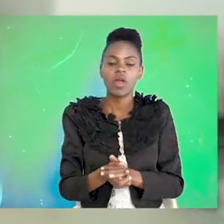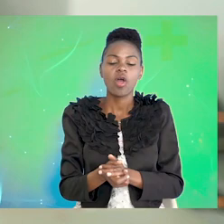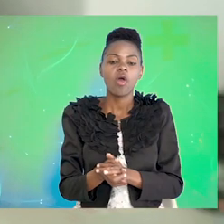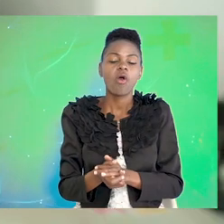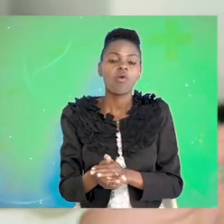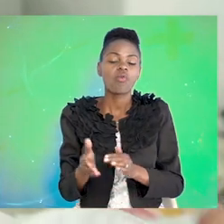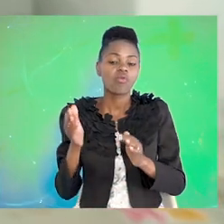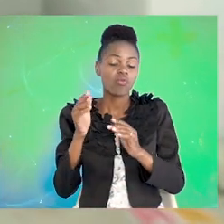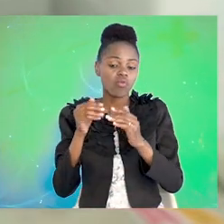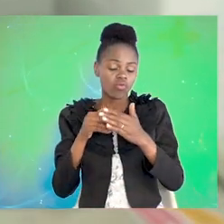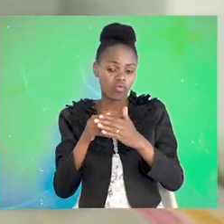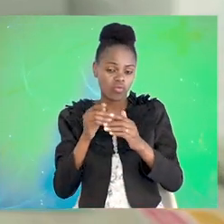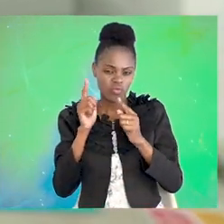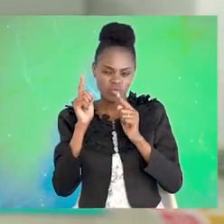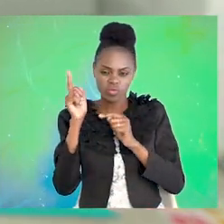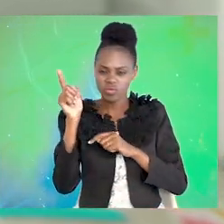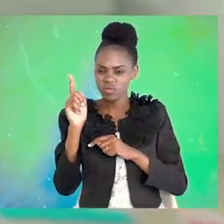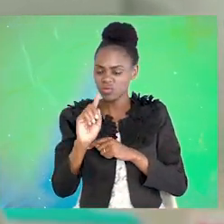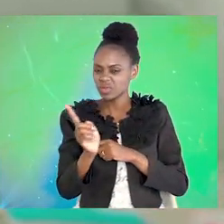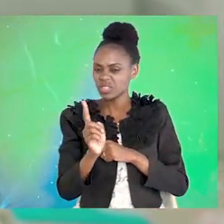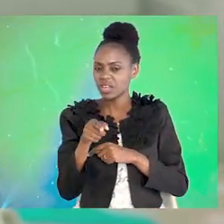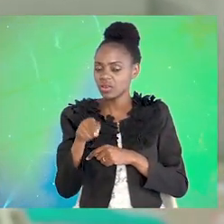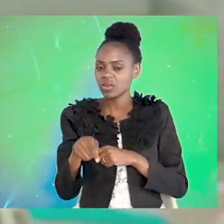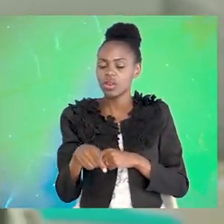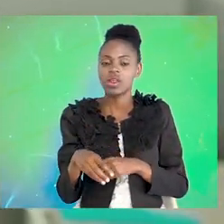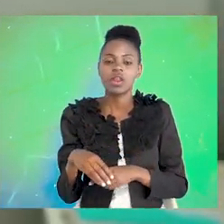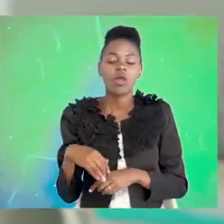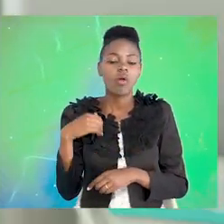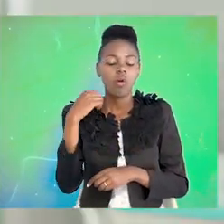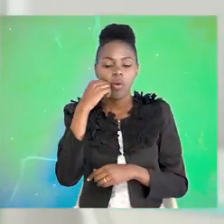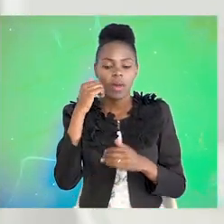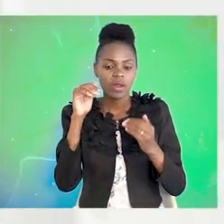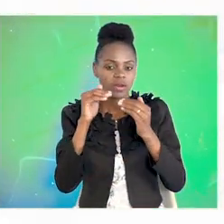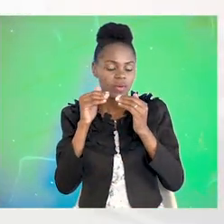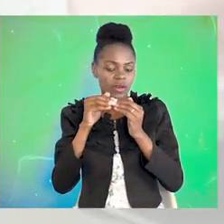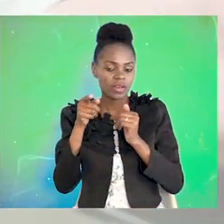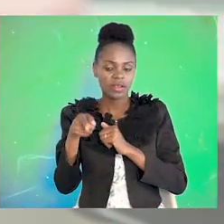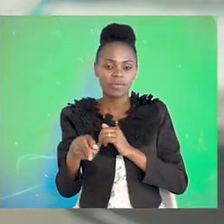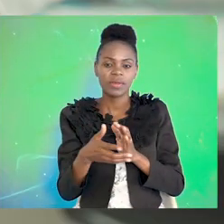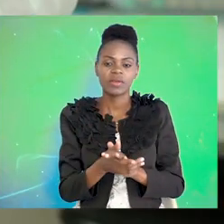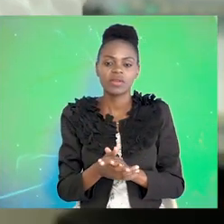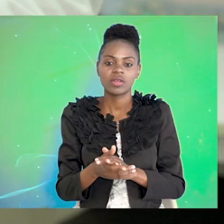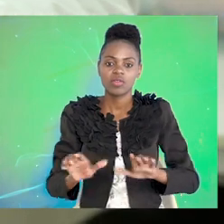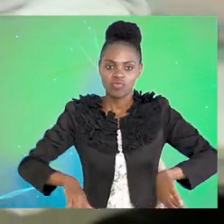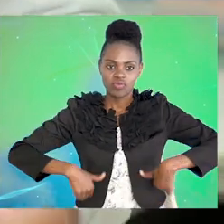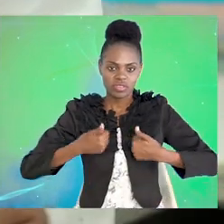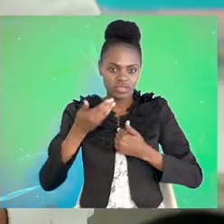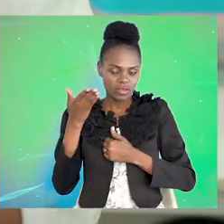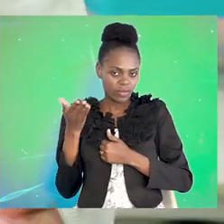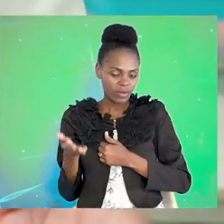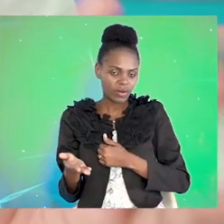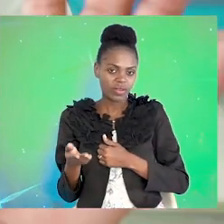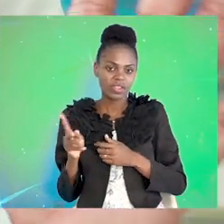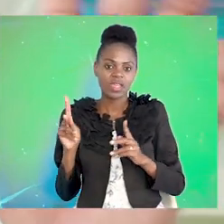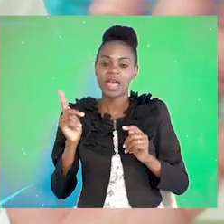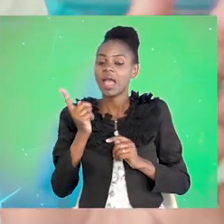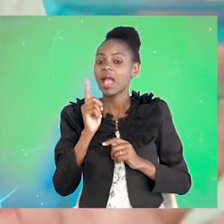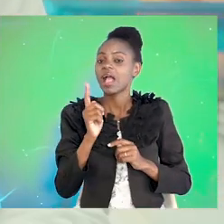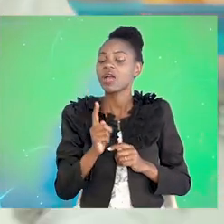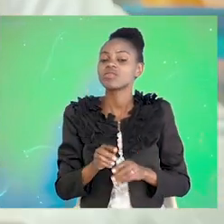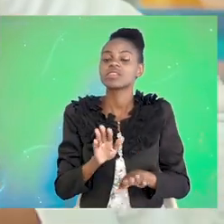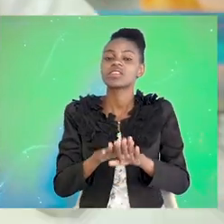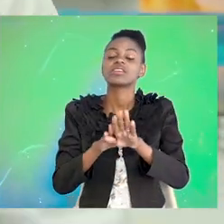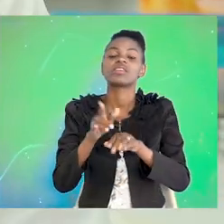Kuleka icho chidzetsa mpeni wothwa konse konse wa nthendayi ndiyochizika kodi imeneyi osakayika bola